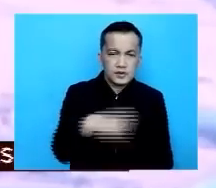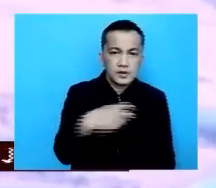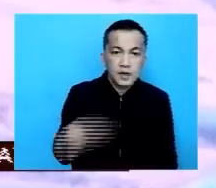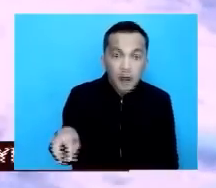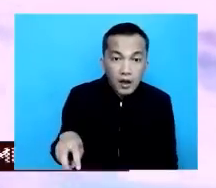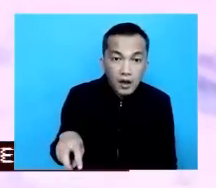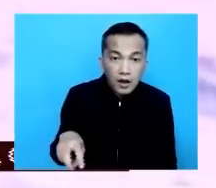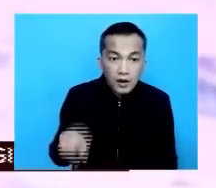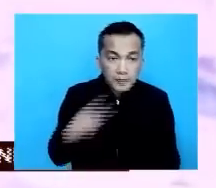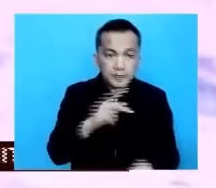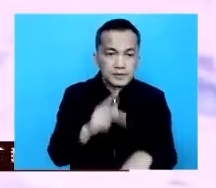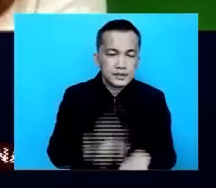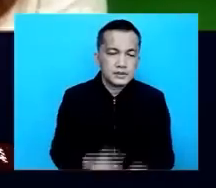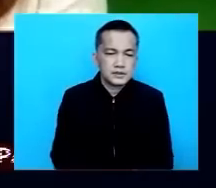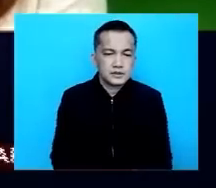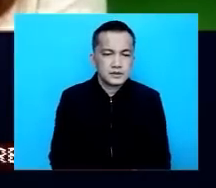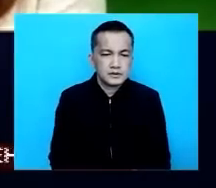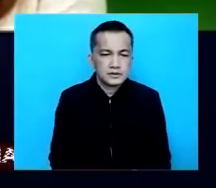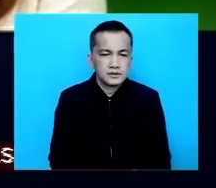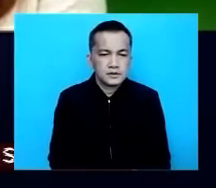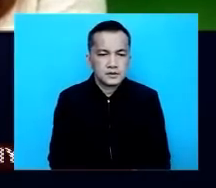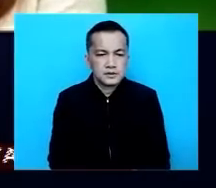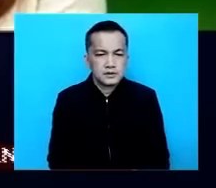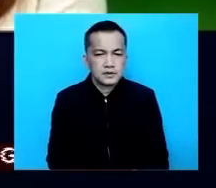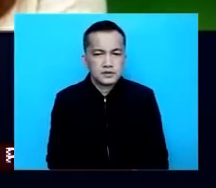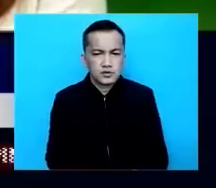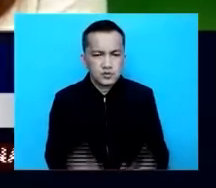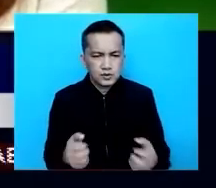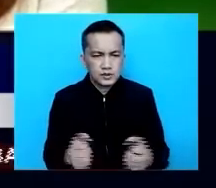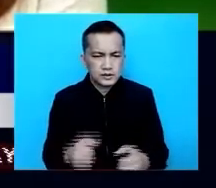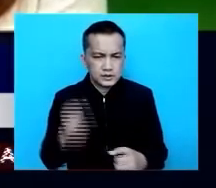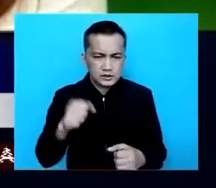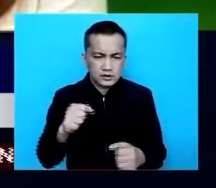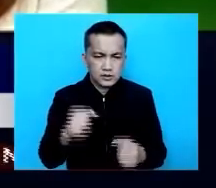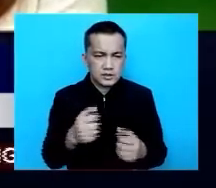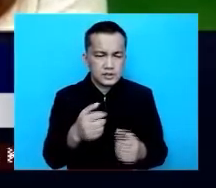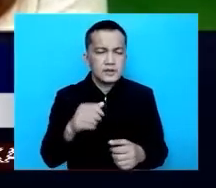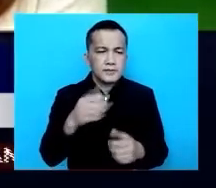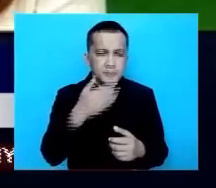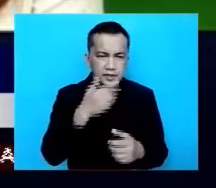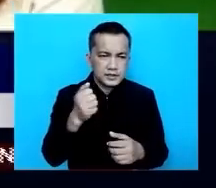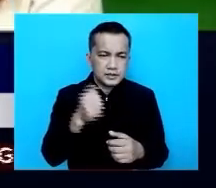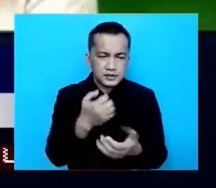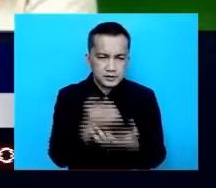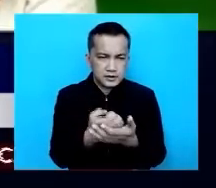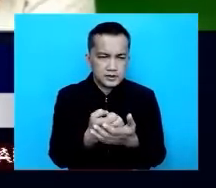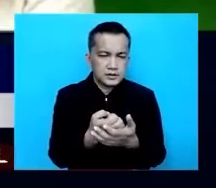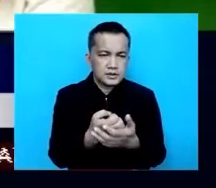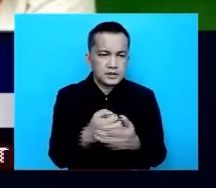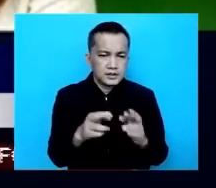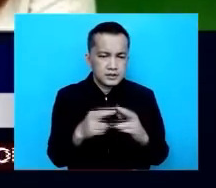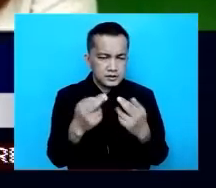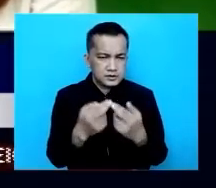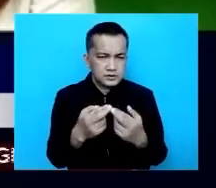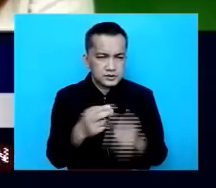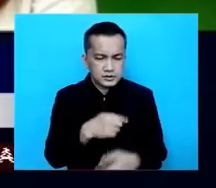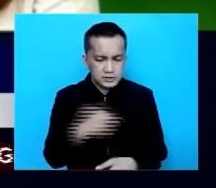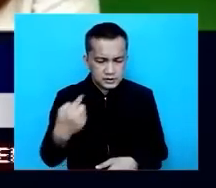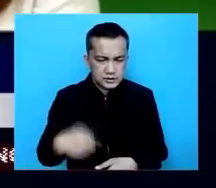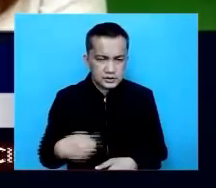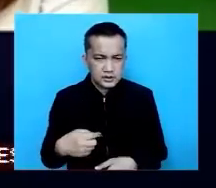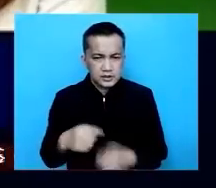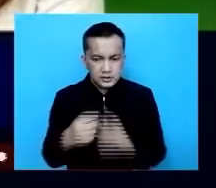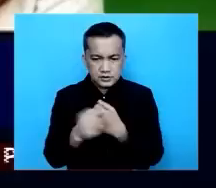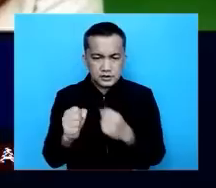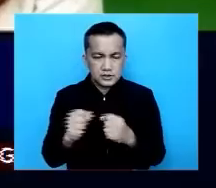ang Pilipinas. He diplomatically wants to engage China. Yes, he wants better economic relations with China. Pero pagdating sa security cooperation,